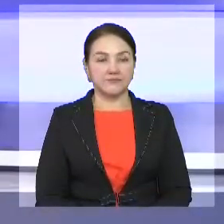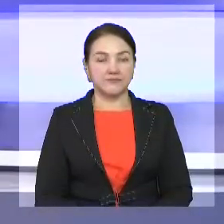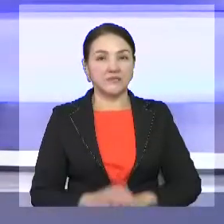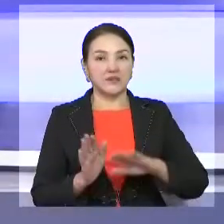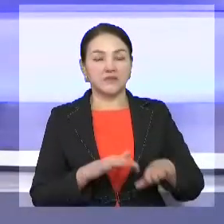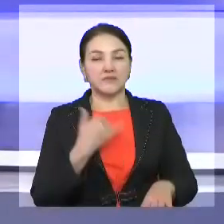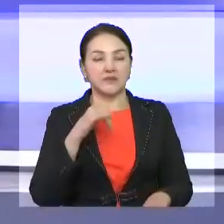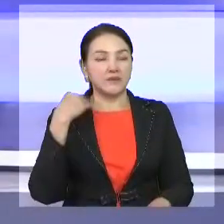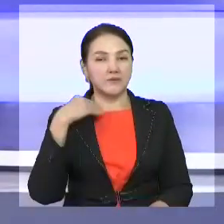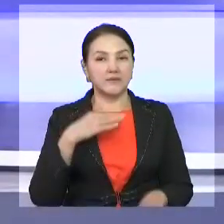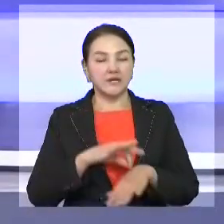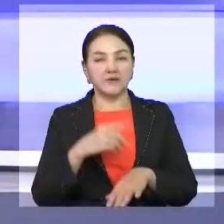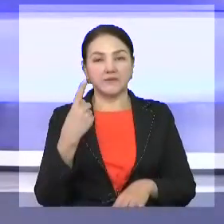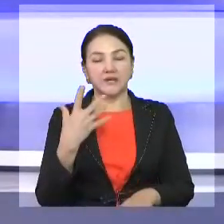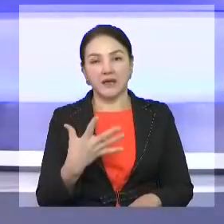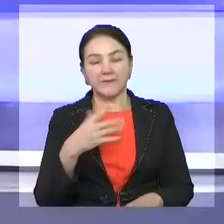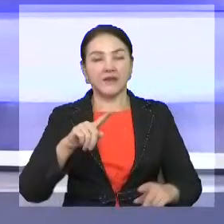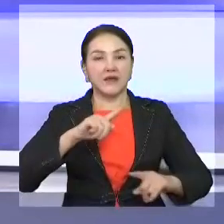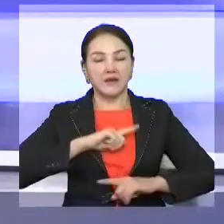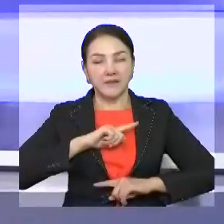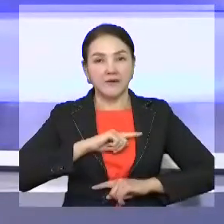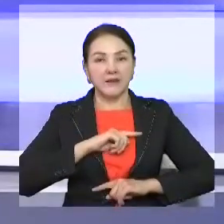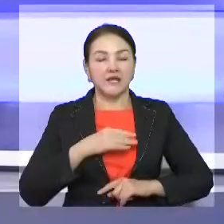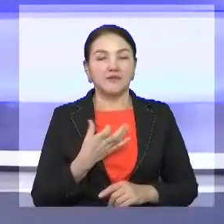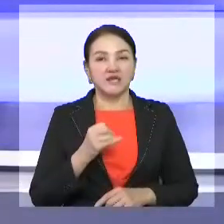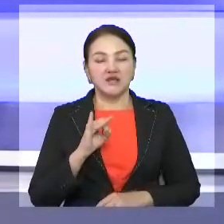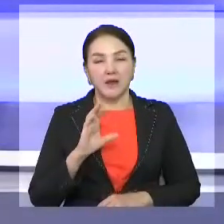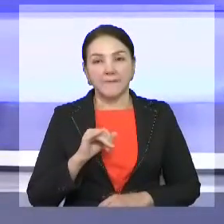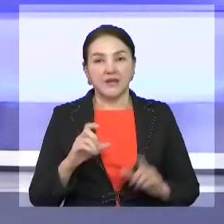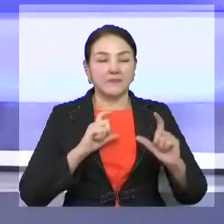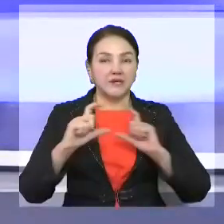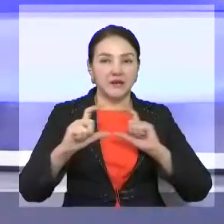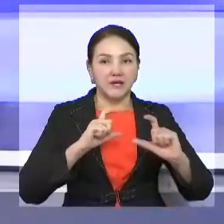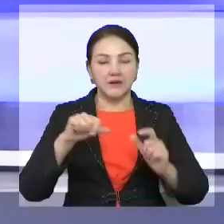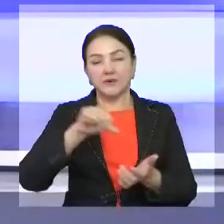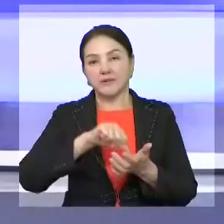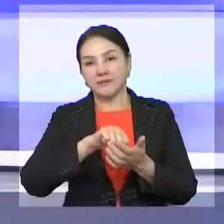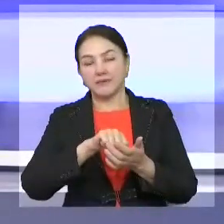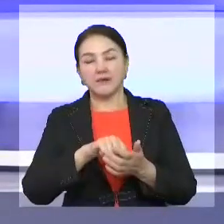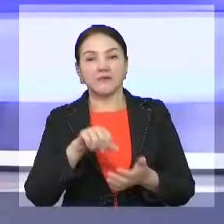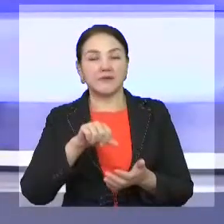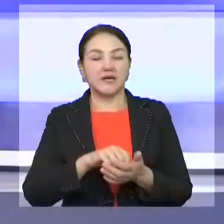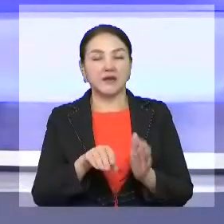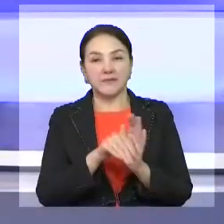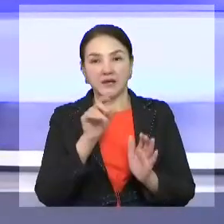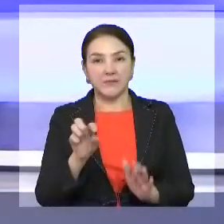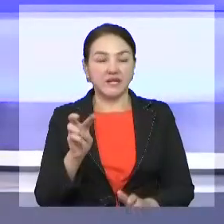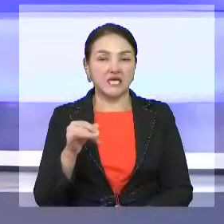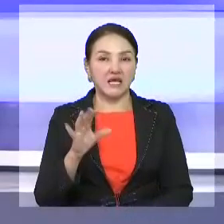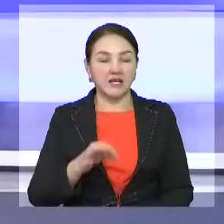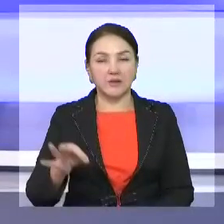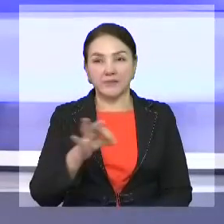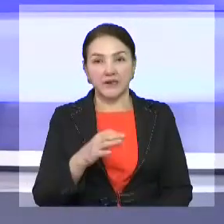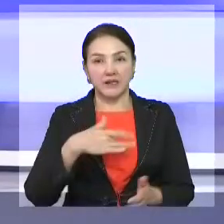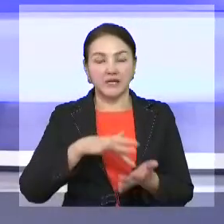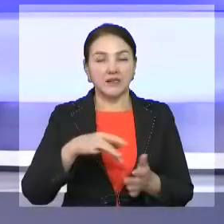Минувшую субботу в Актобе прошел один из пяти полуфиналов открытого Кубка Сената парламента по шахматам. Участие в турнире принимали депутаты маслихатов, областей